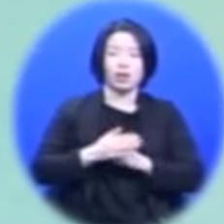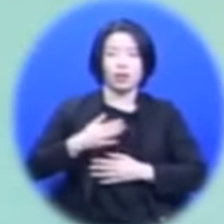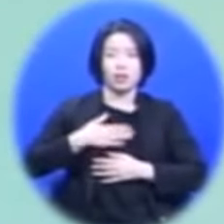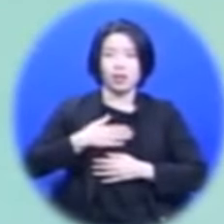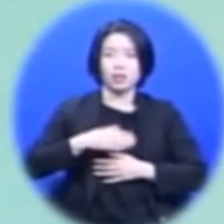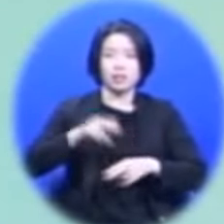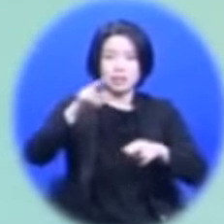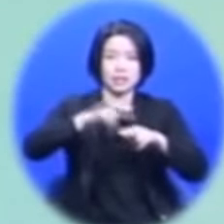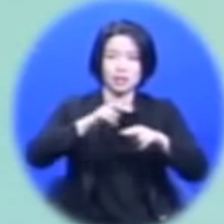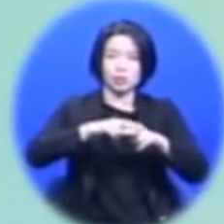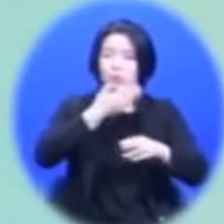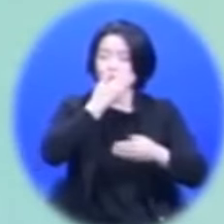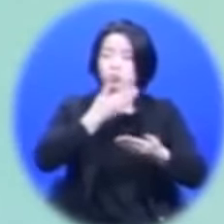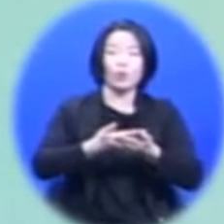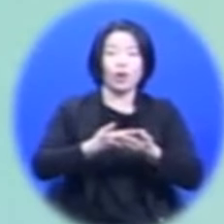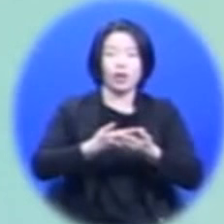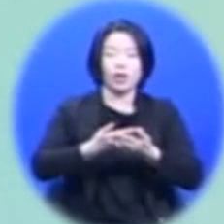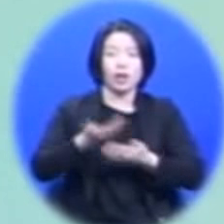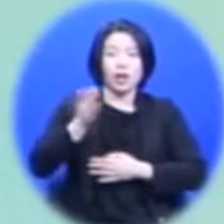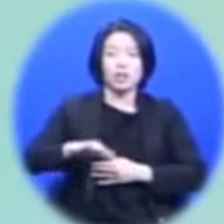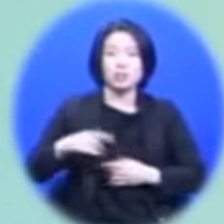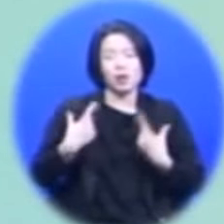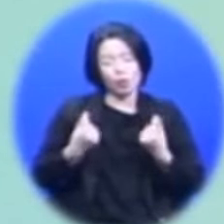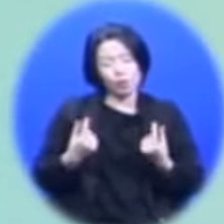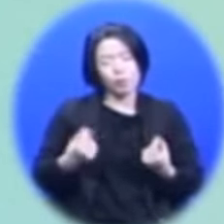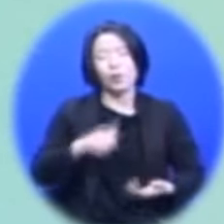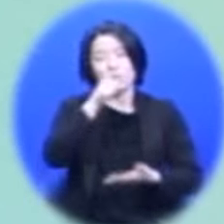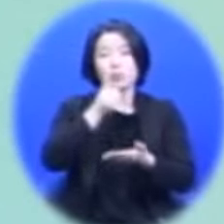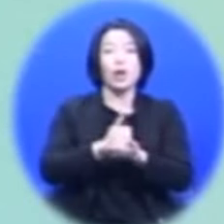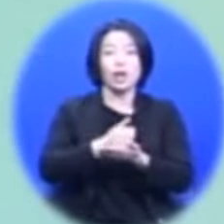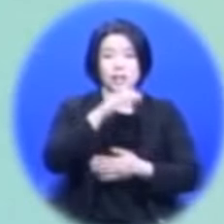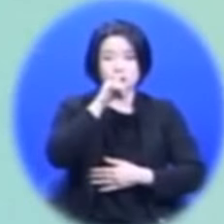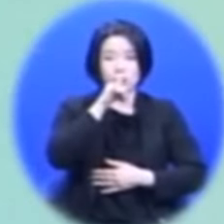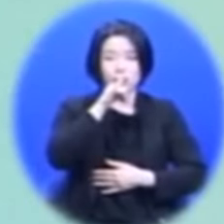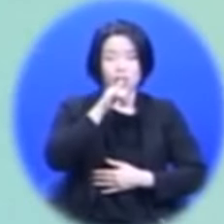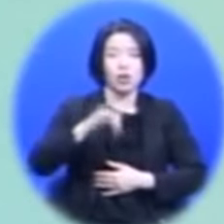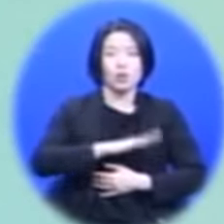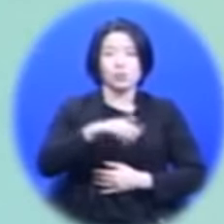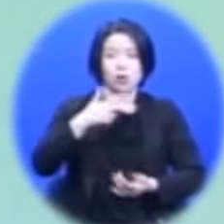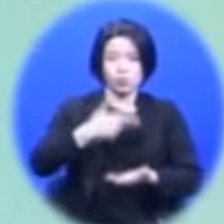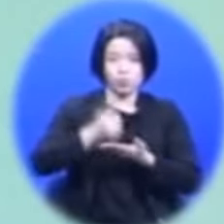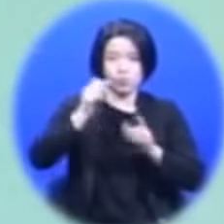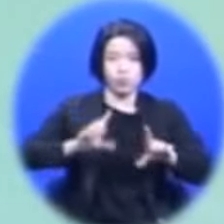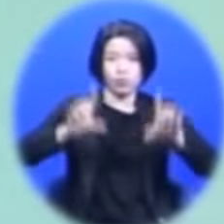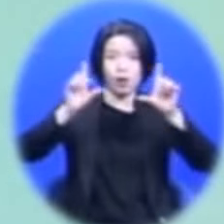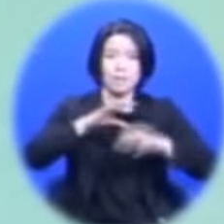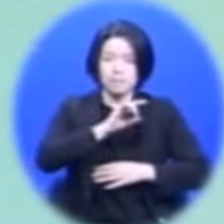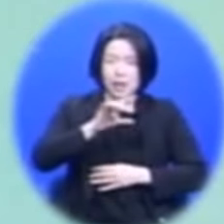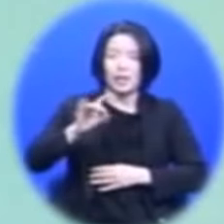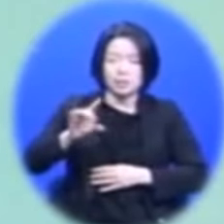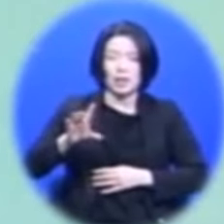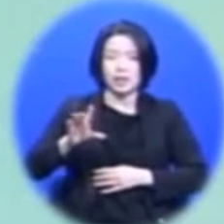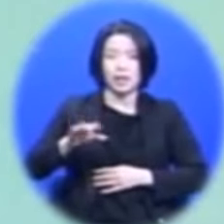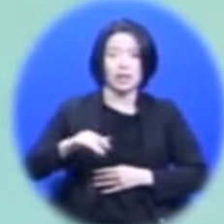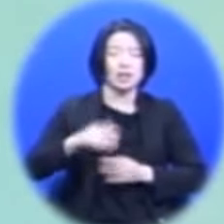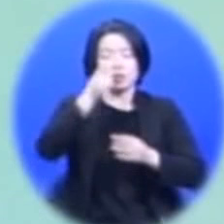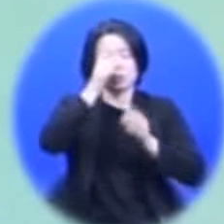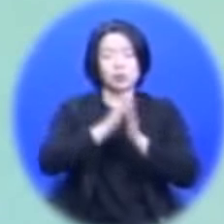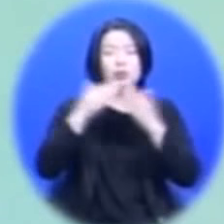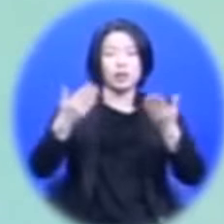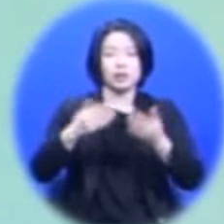중직이지만 여전히 나는 죄 짓고 사는데 우리가 주일마다 기도할 때 또 죄 짓고